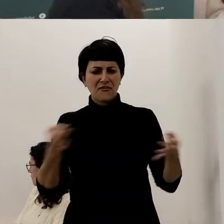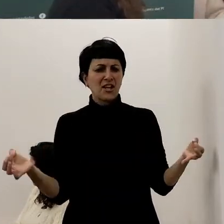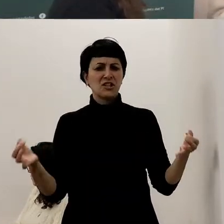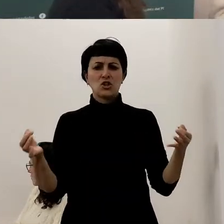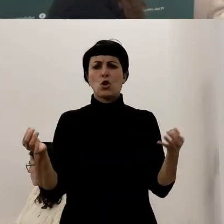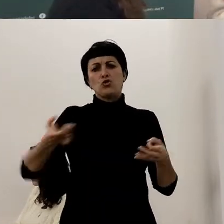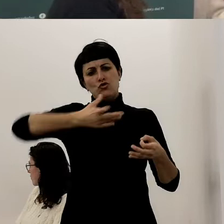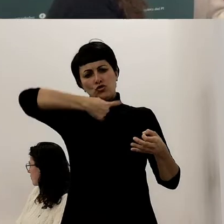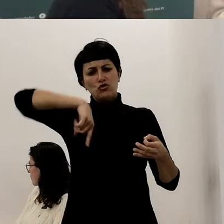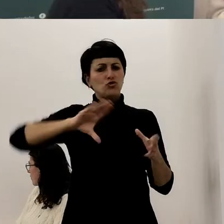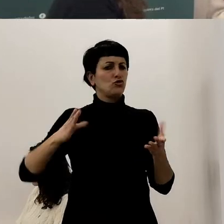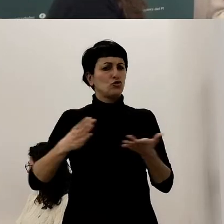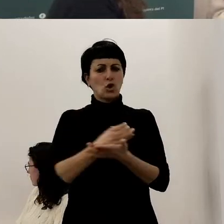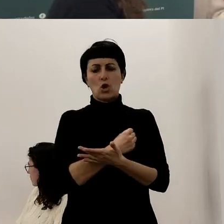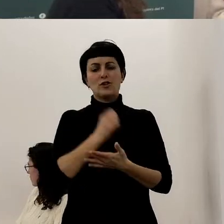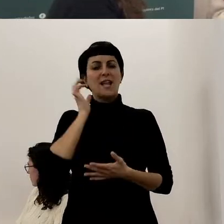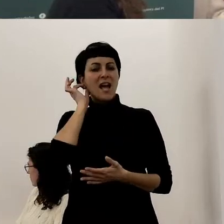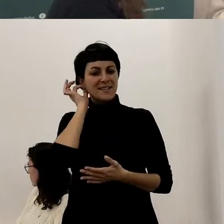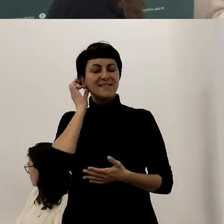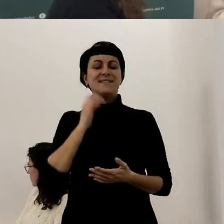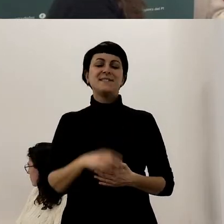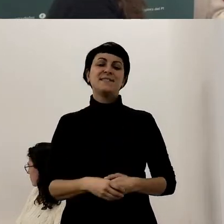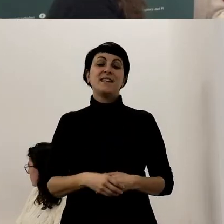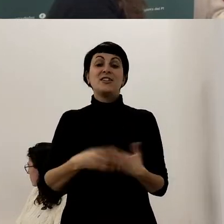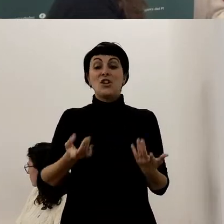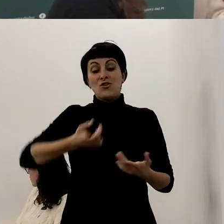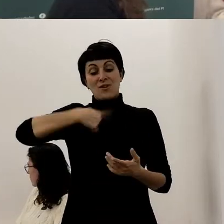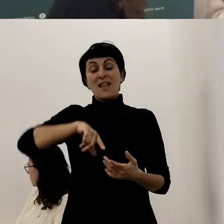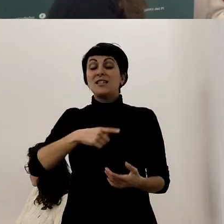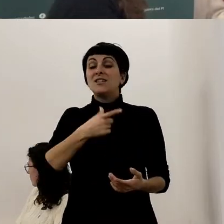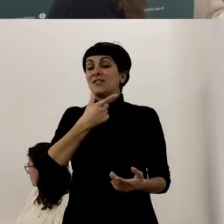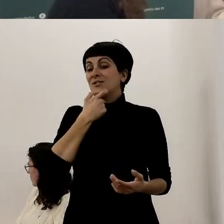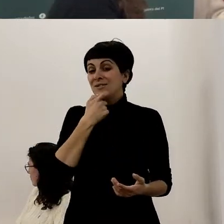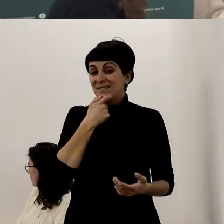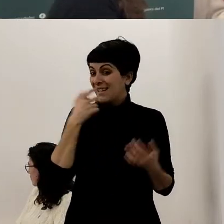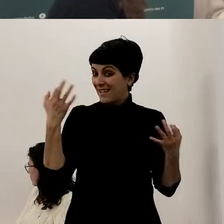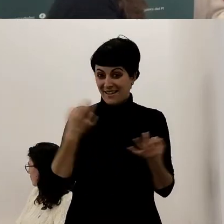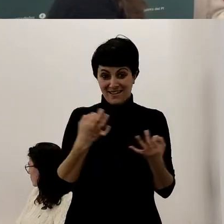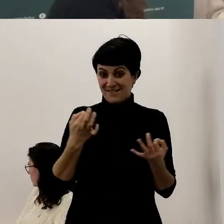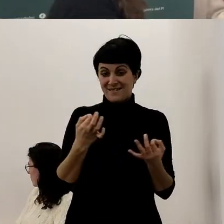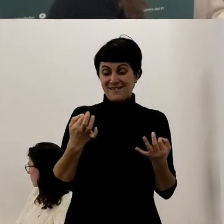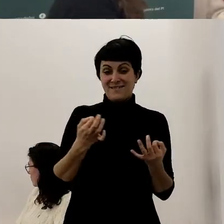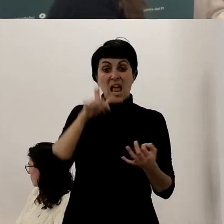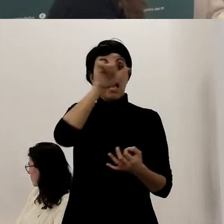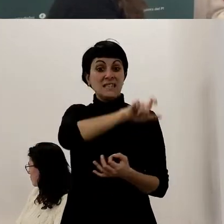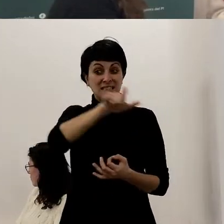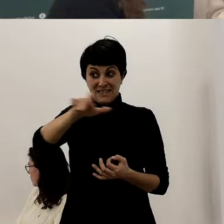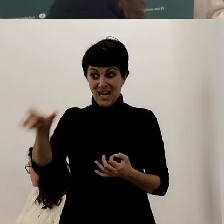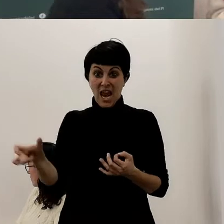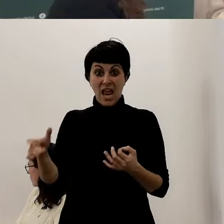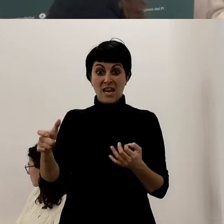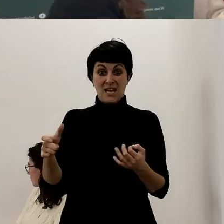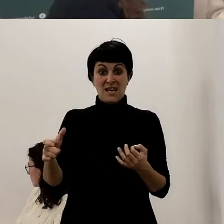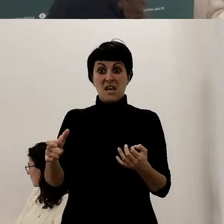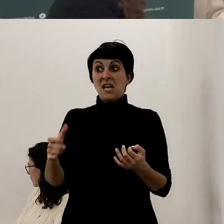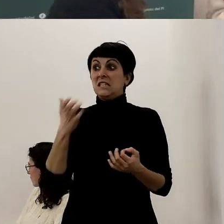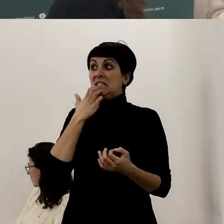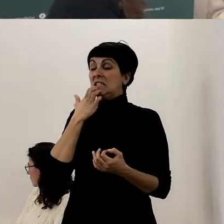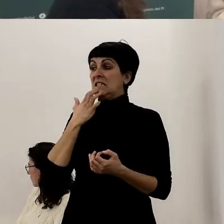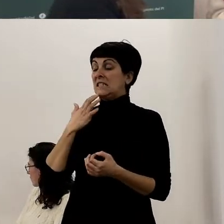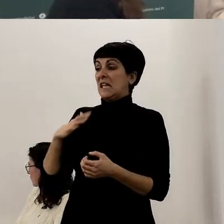coses que també ens agrada molt de la colla és que al final estem amb gent, no?, que molt probablement per altres